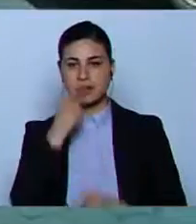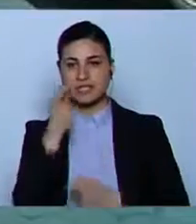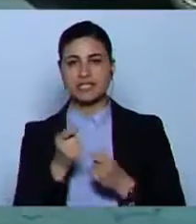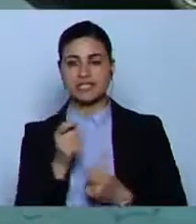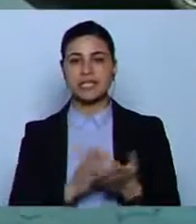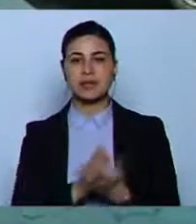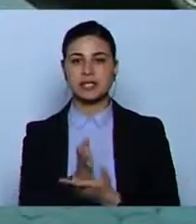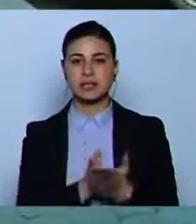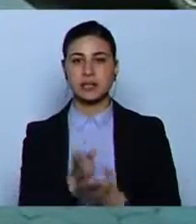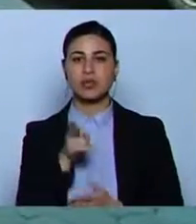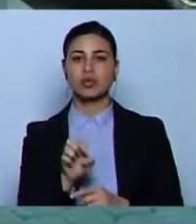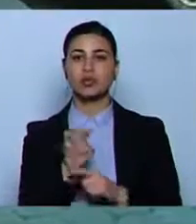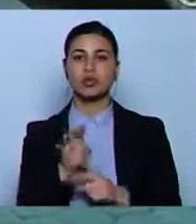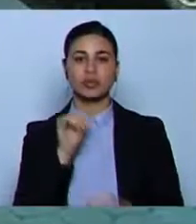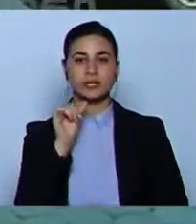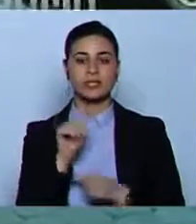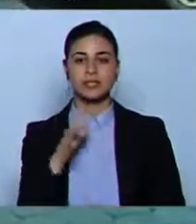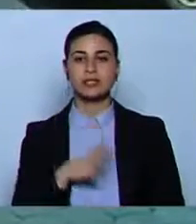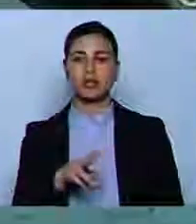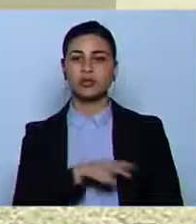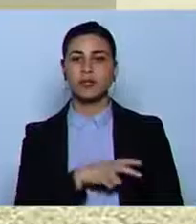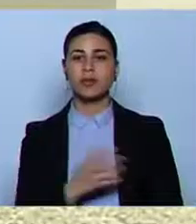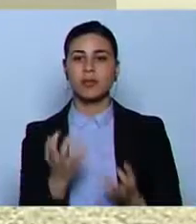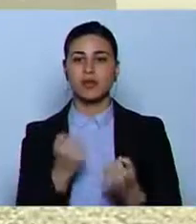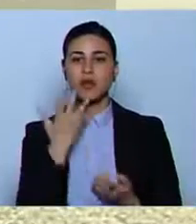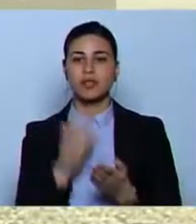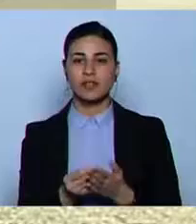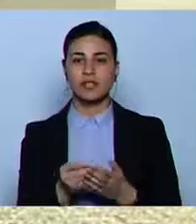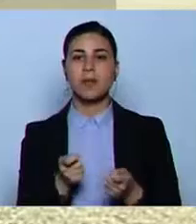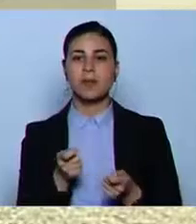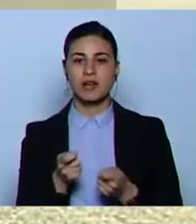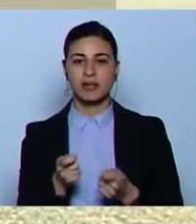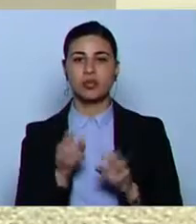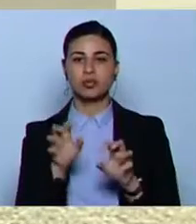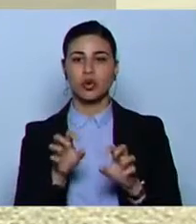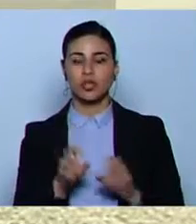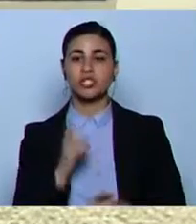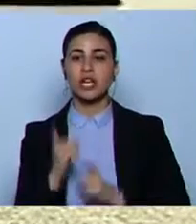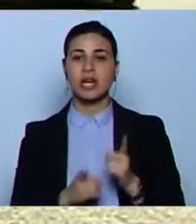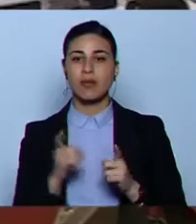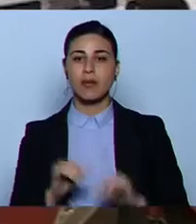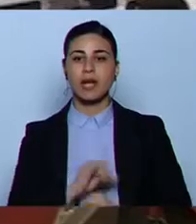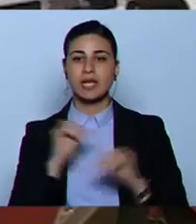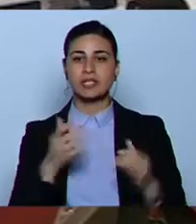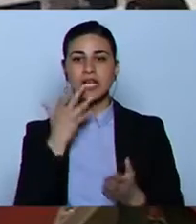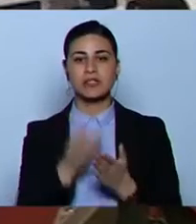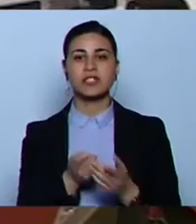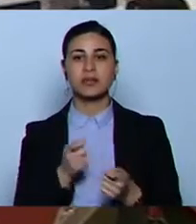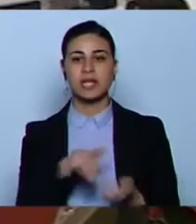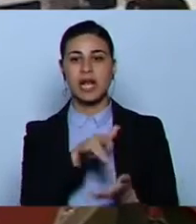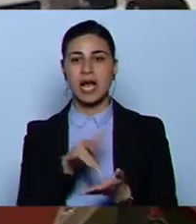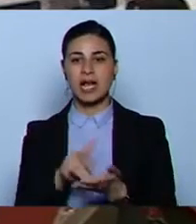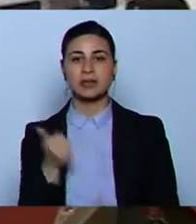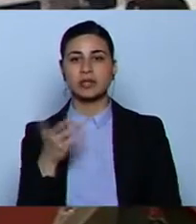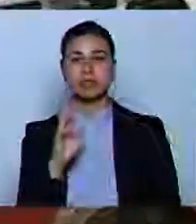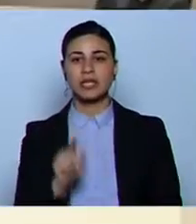პრინციპები. 2014 წელს საქართველოს პარლამენტმა მიიღო თვითმმართველობის კოდექსი. რეფორმის ფარგლებში გაიზარდა თვითმმართველი ქალაქების რაოდენობა და